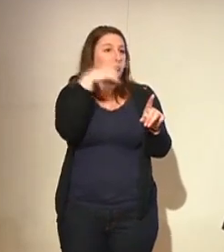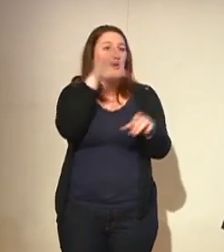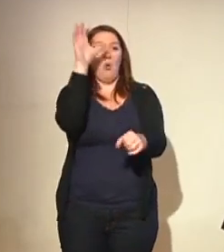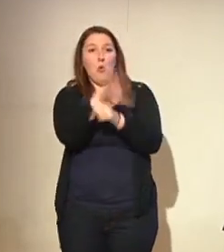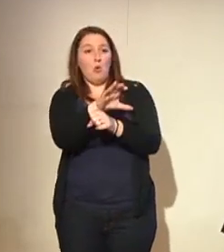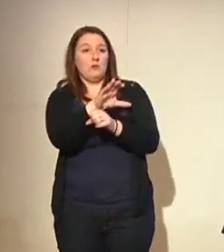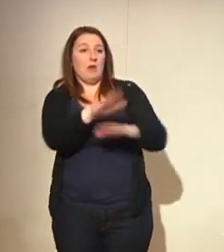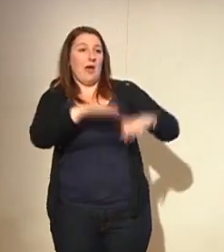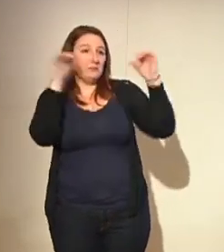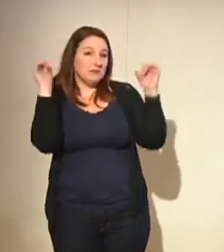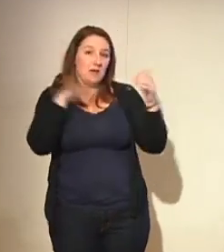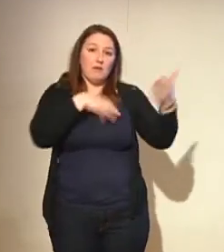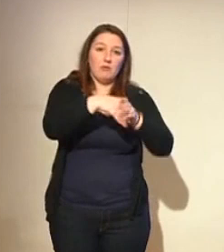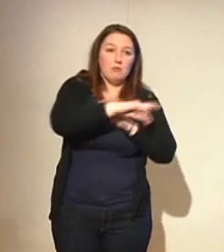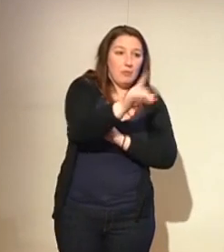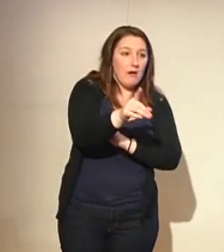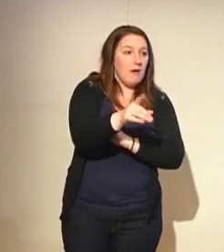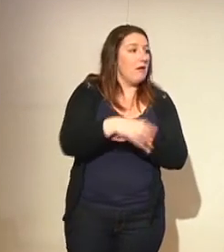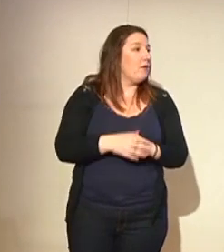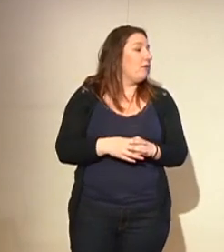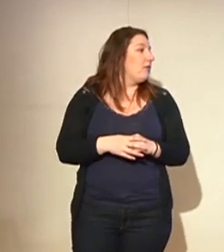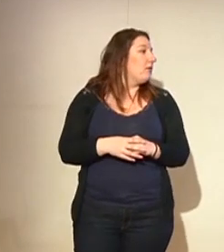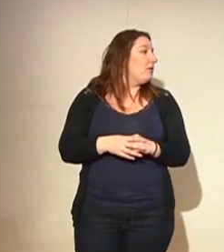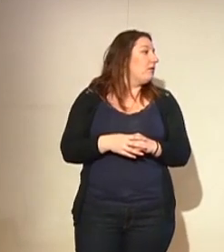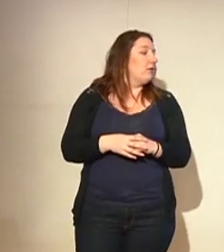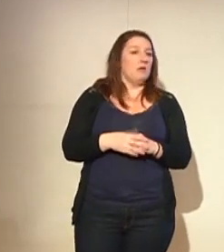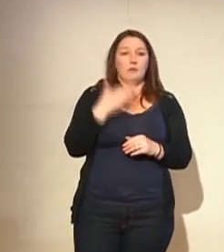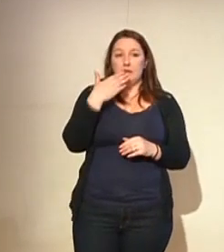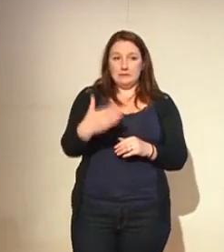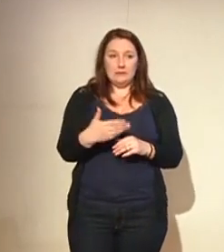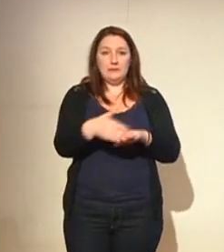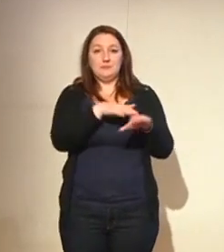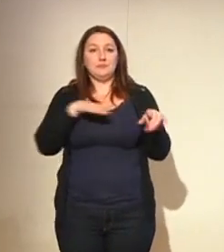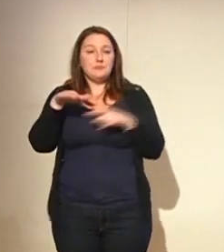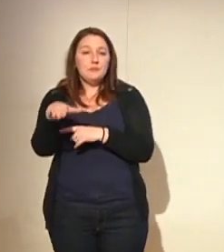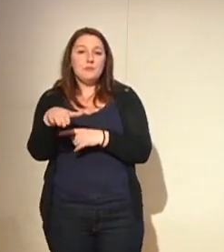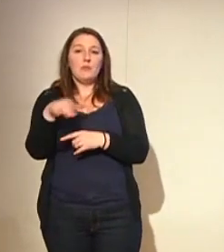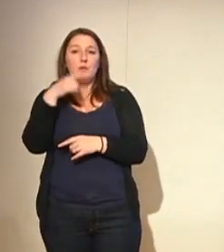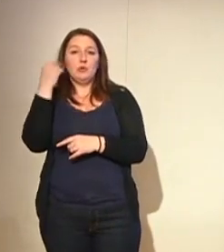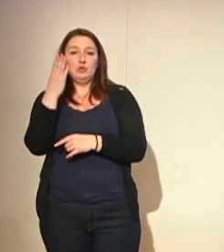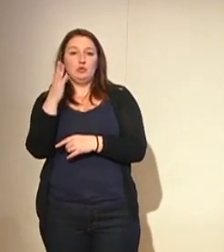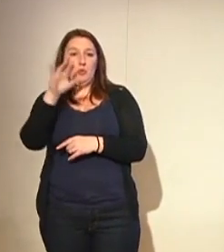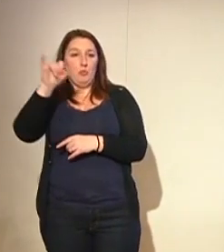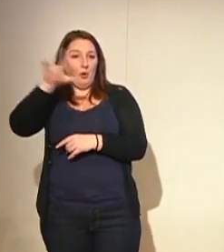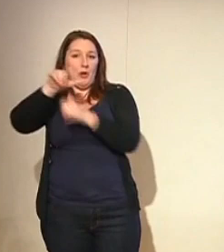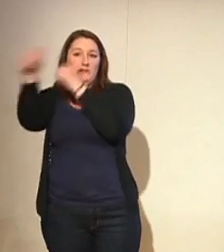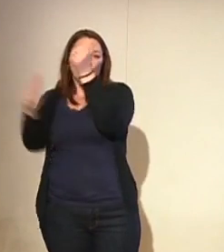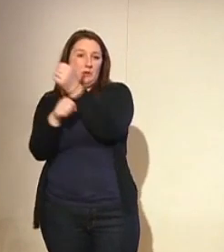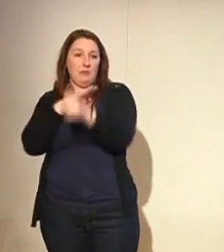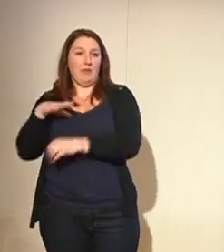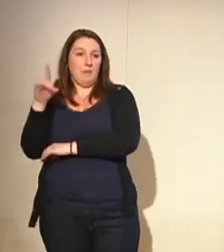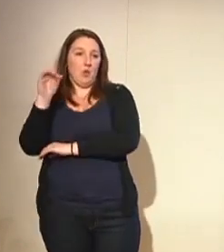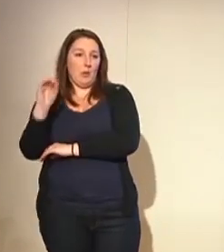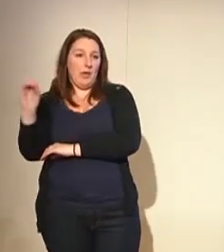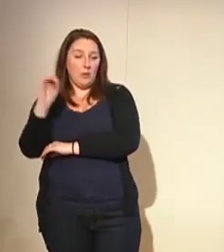prend qui s'abstient qui ne prend pas part au vote merci et pour Monsieur breu avec pour suppléante madame